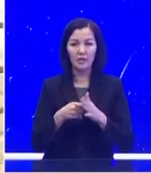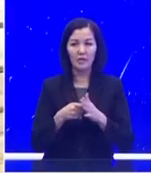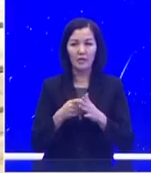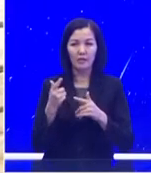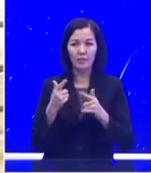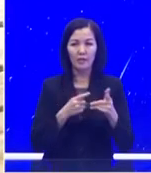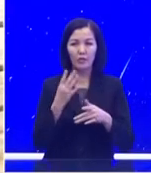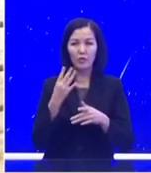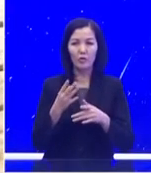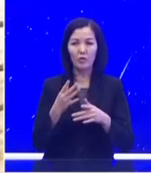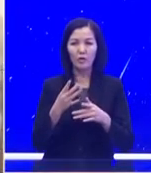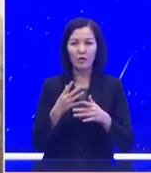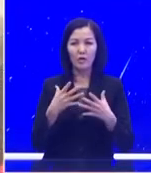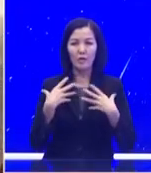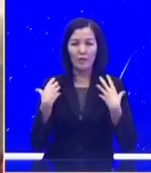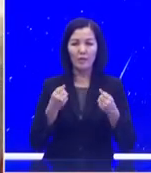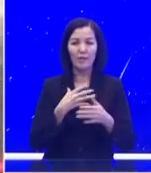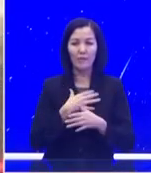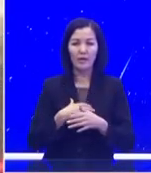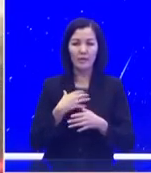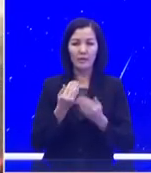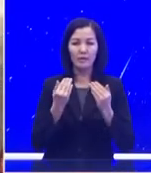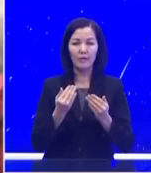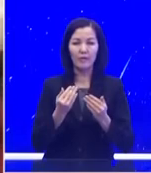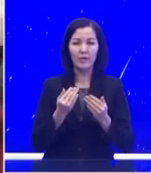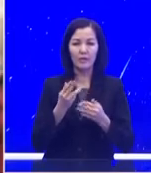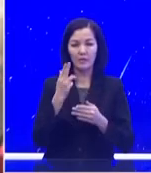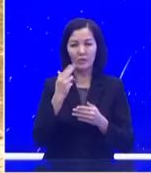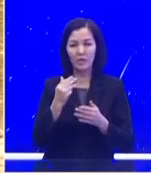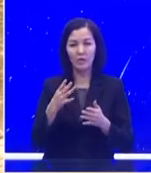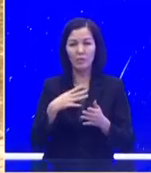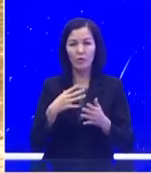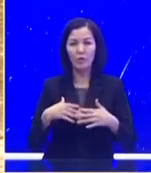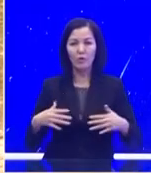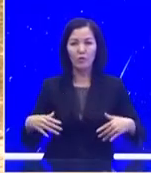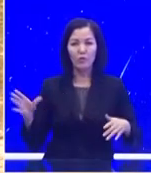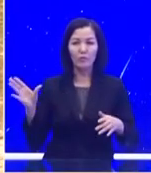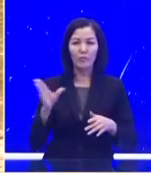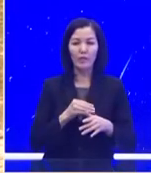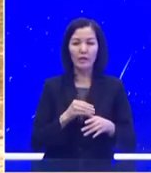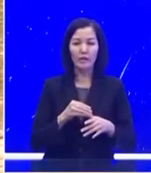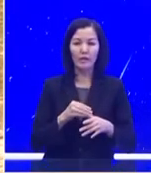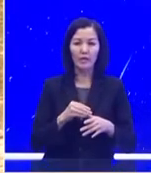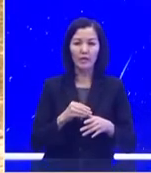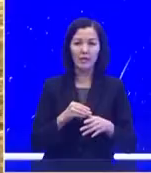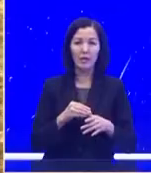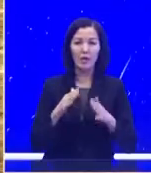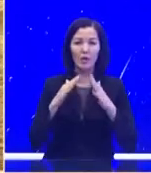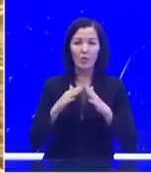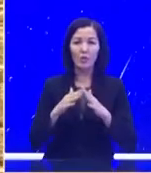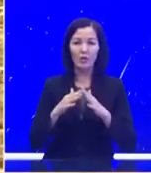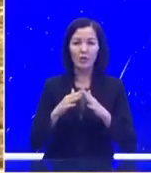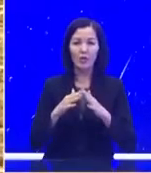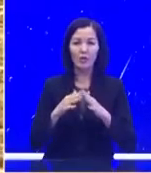төрт түліктің қыстан аман шыққаны маңызды. Биылғы қыс жайлы болғанымен төрт түліктің бәрі жайылымда жүр. Ал қорадағы мана